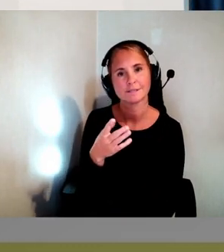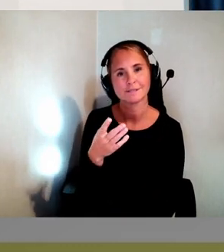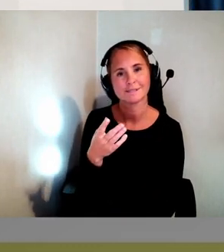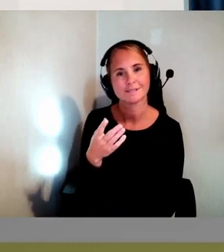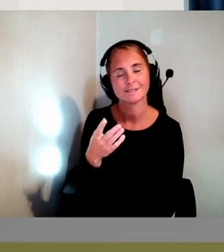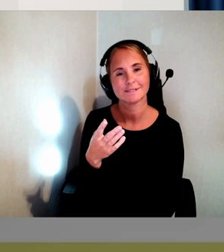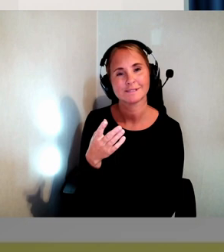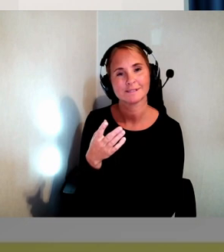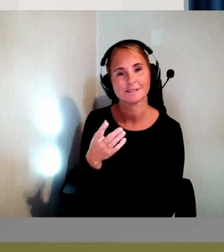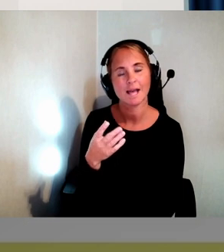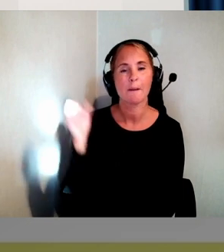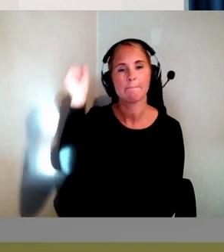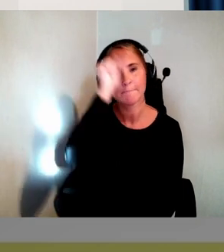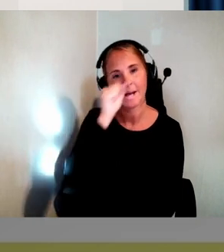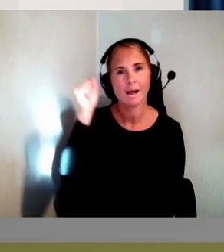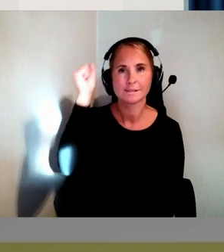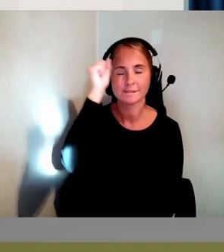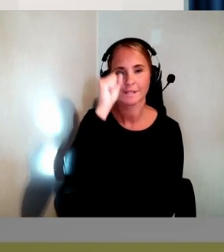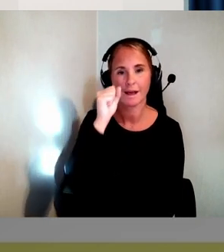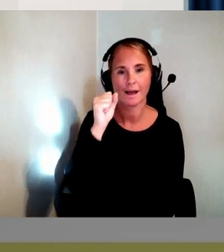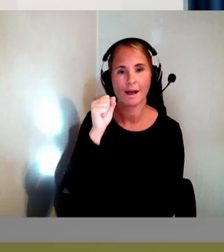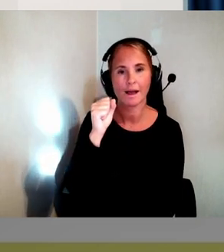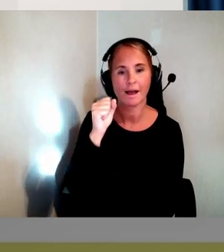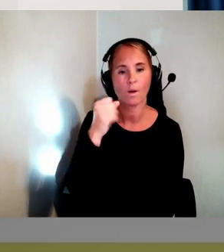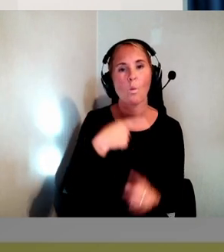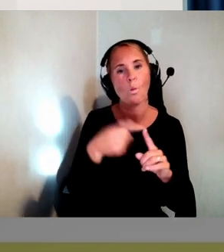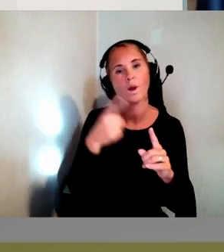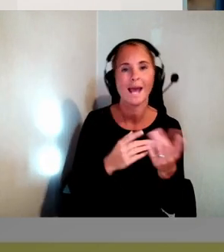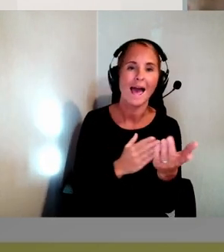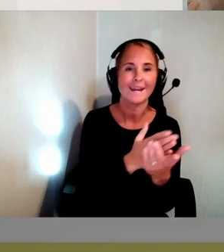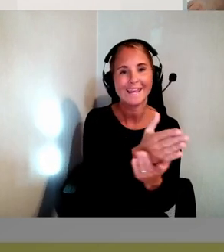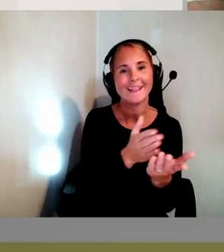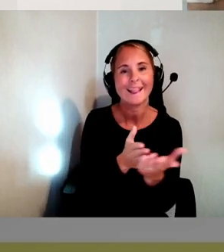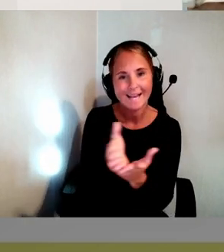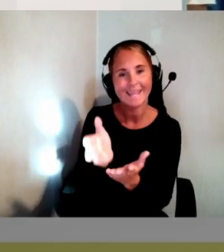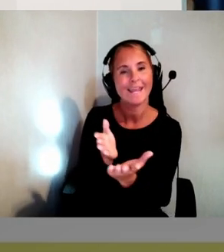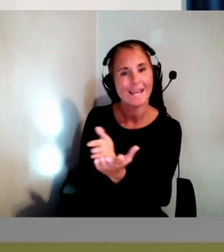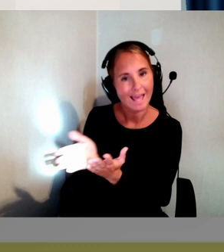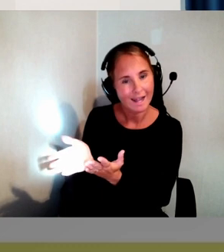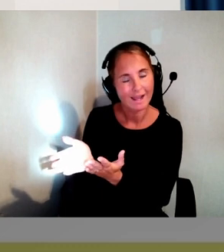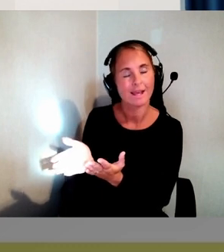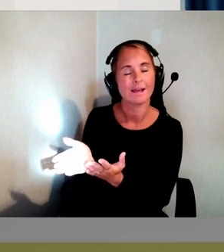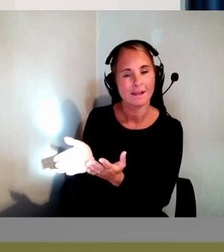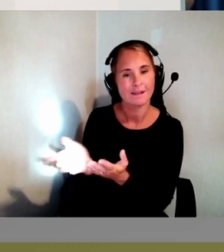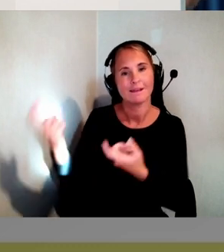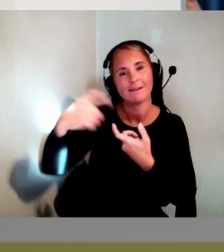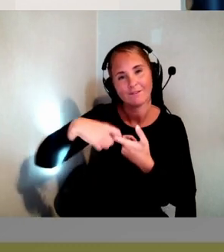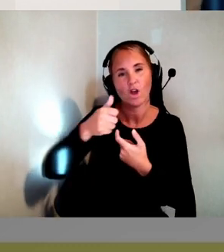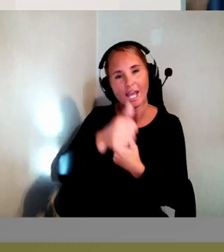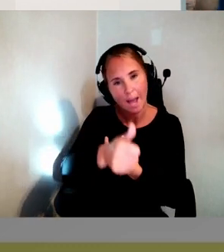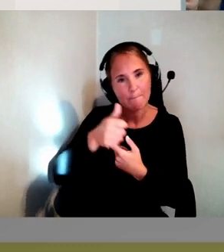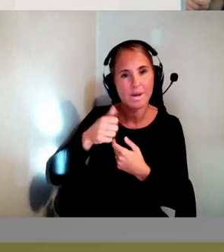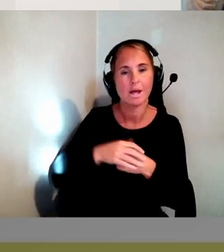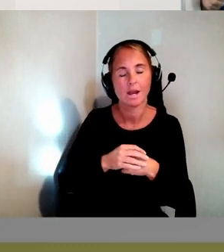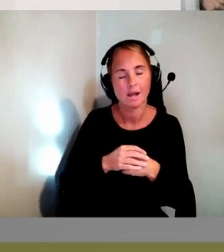säga eh riktlinjer för sånt Eh Men lite förenklat kan man ju säga att det